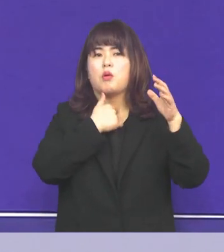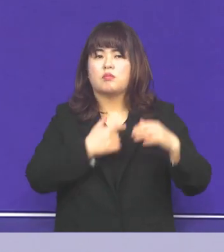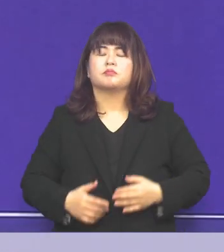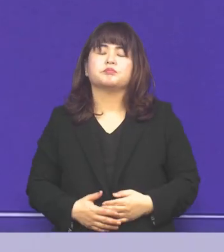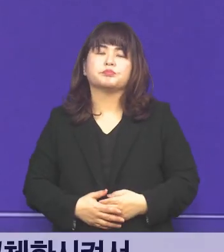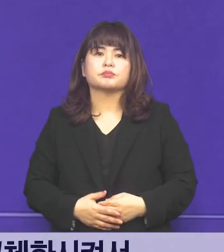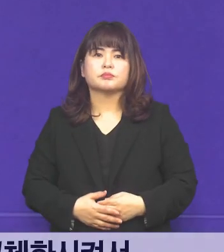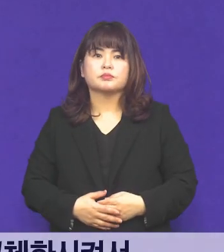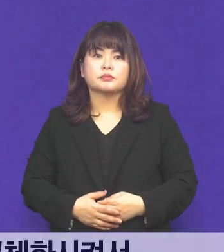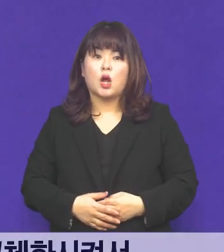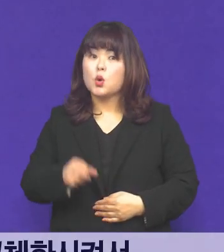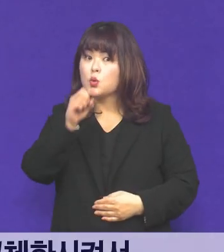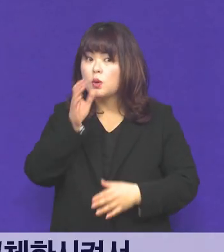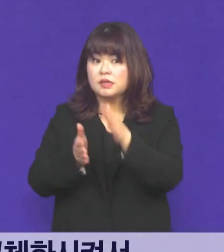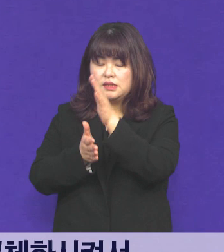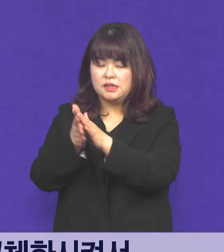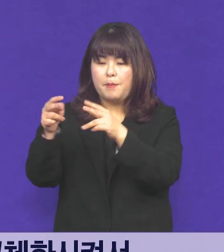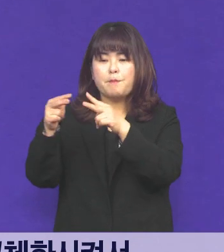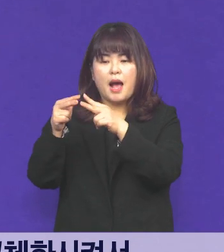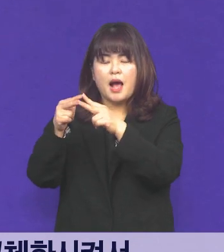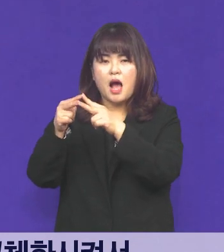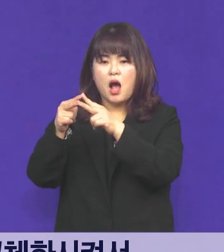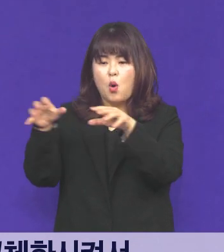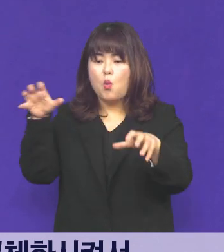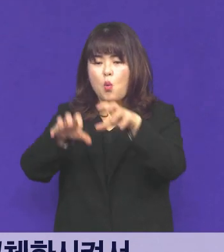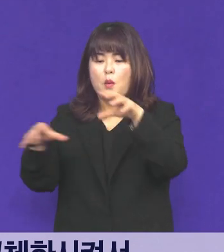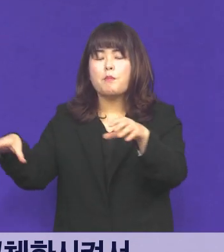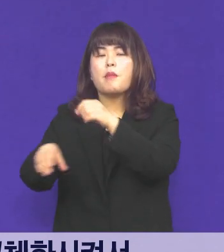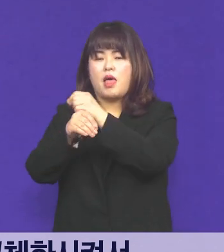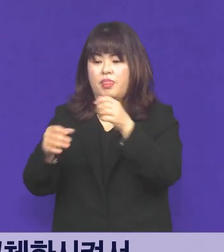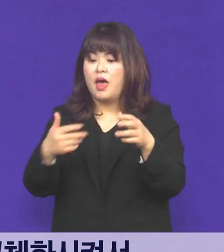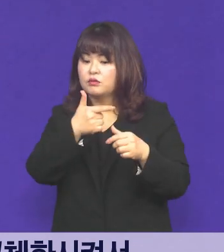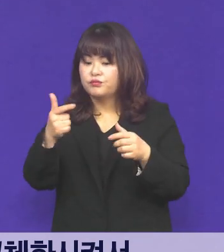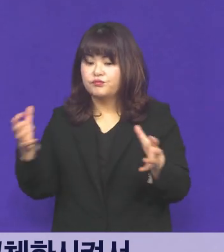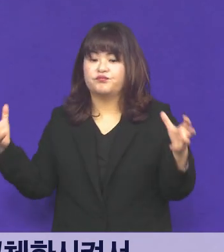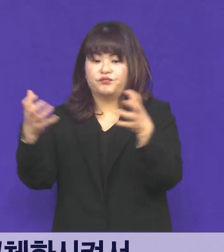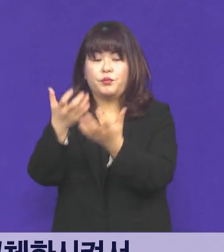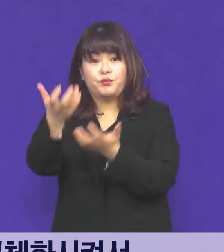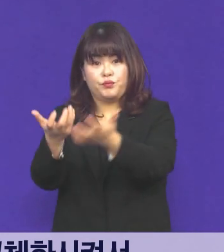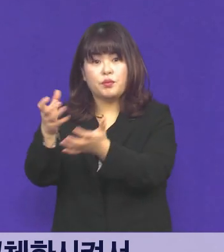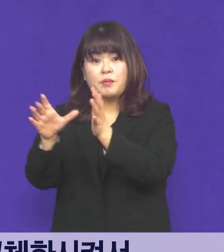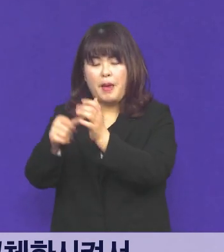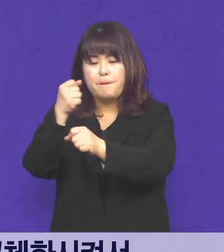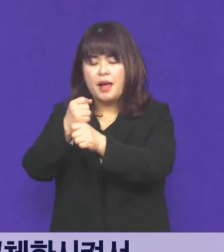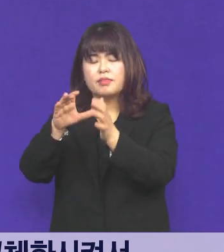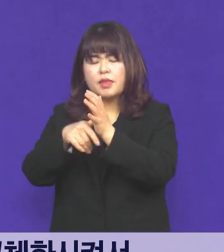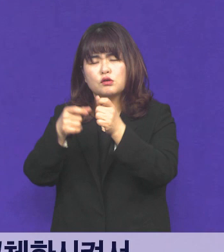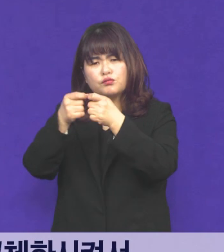됐었습니다. 용인의 반도체 메가 클러스터를 저희가 실제 조성 계획을